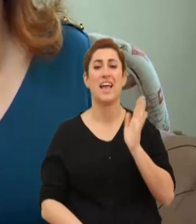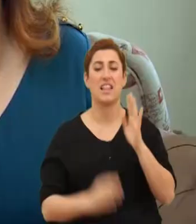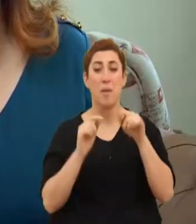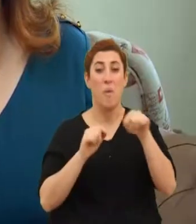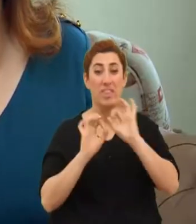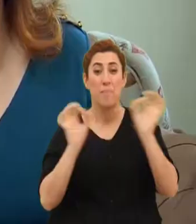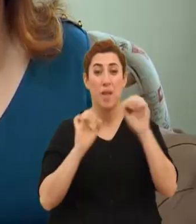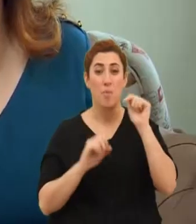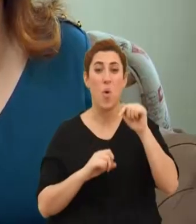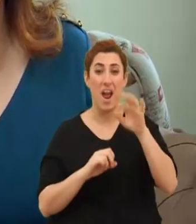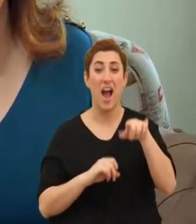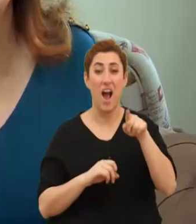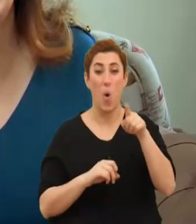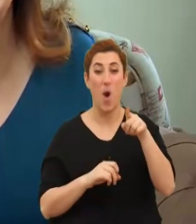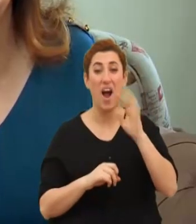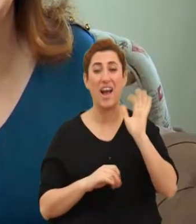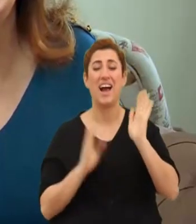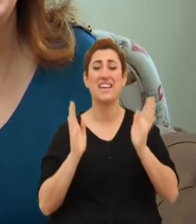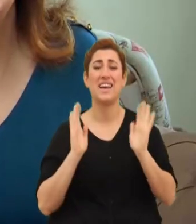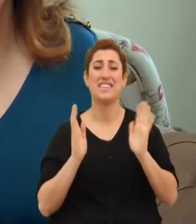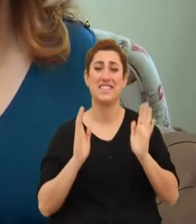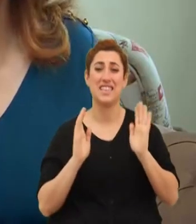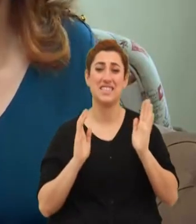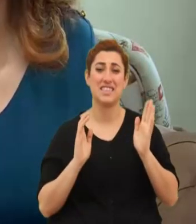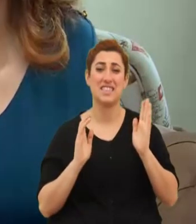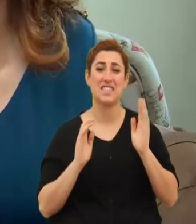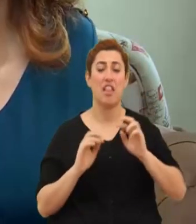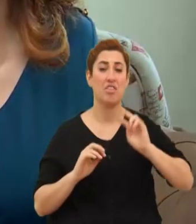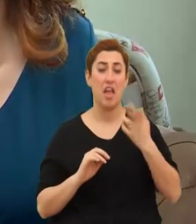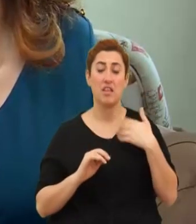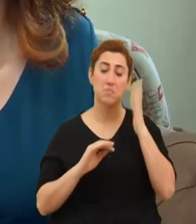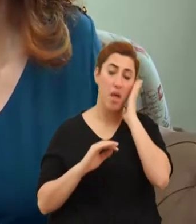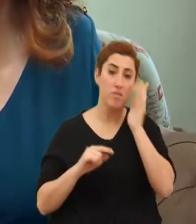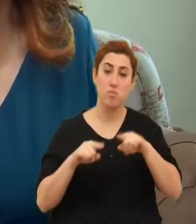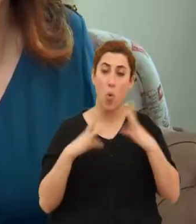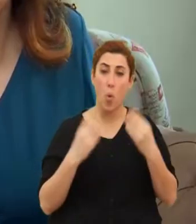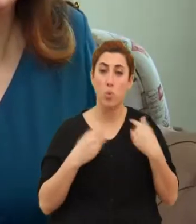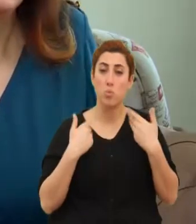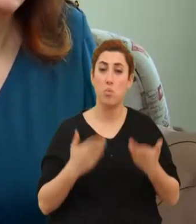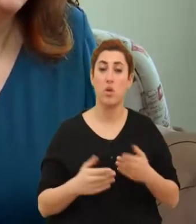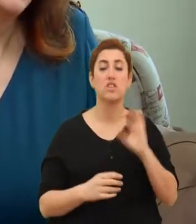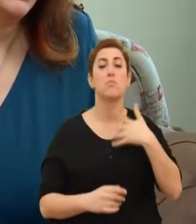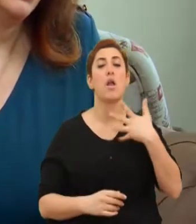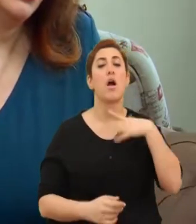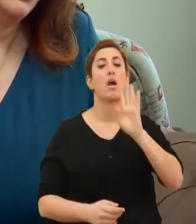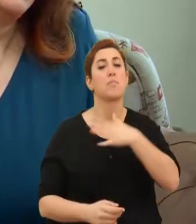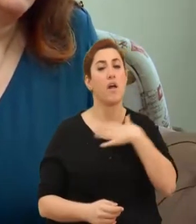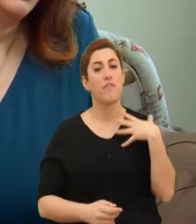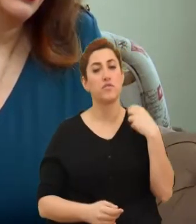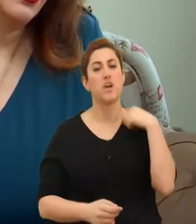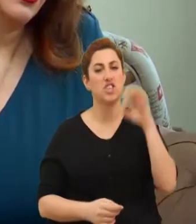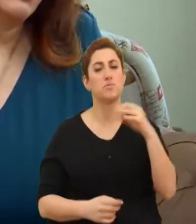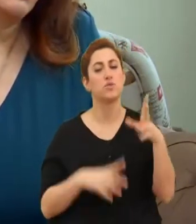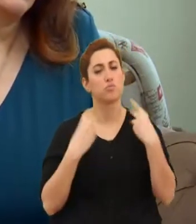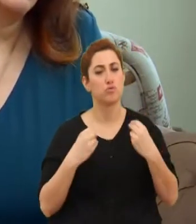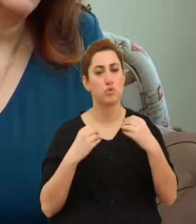Ay tam orası, tam orası işte. Ay orası. Ay. Yani ters mi yattın? Nedir bu böyle? Hiç merak etme sen anneşkocuğum. Ben